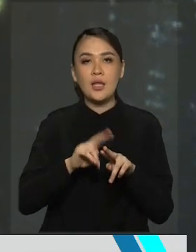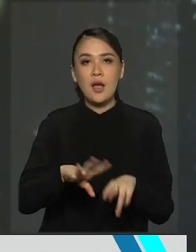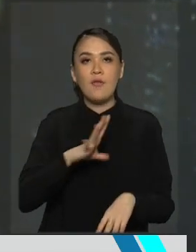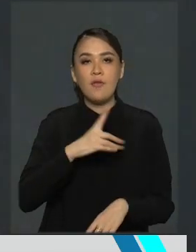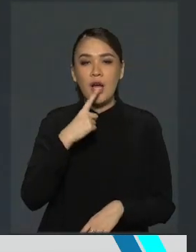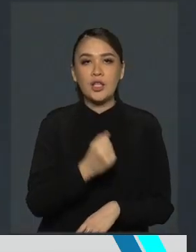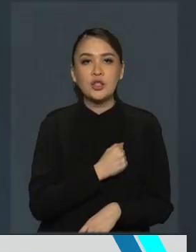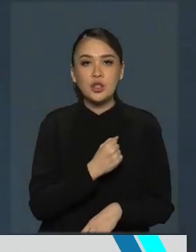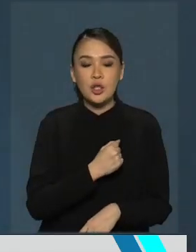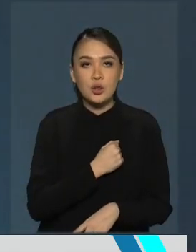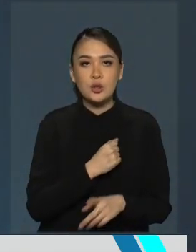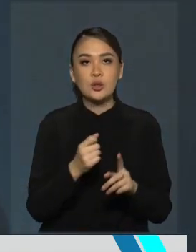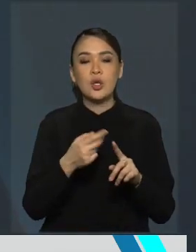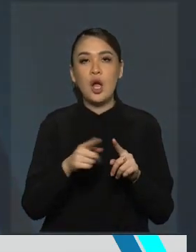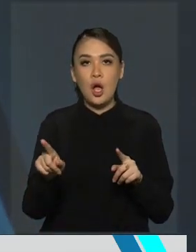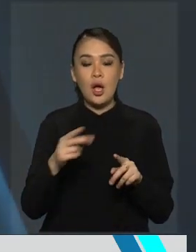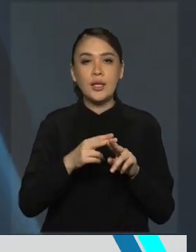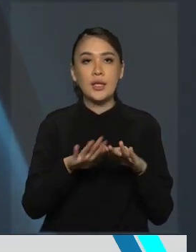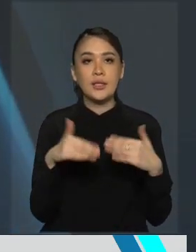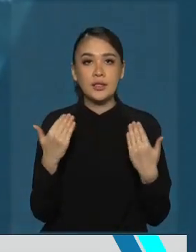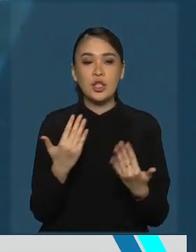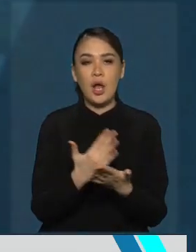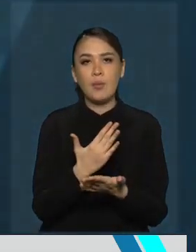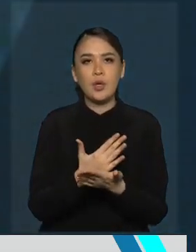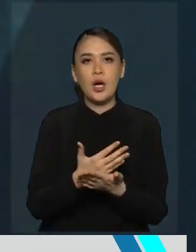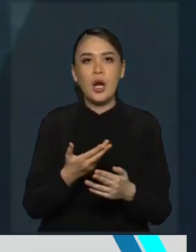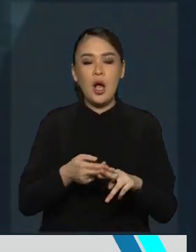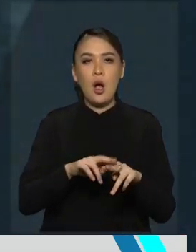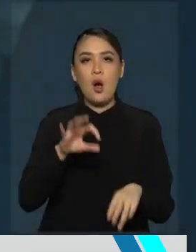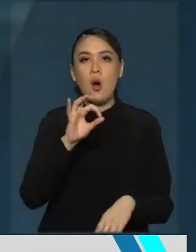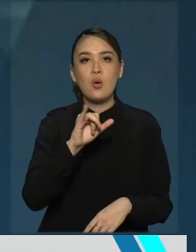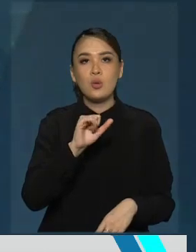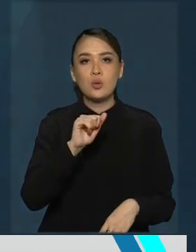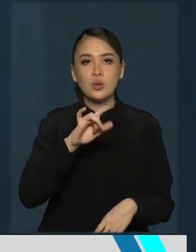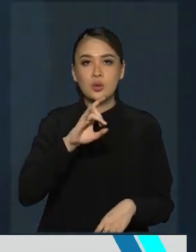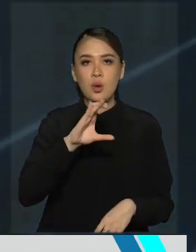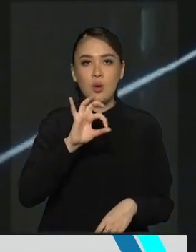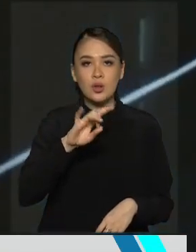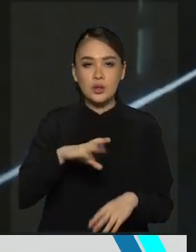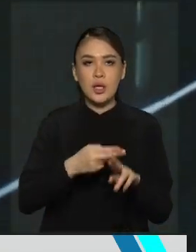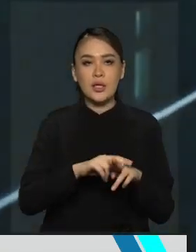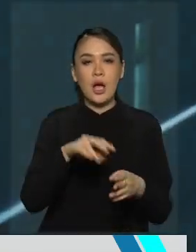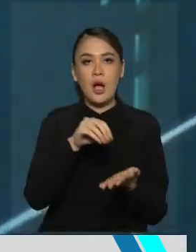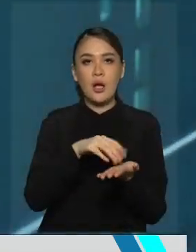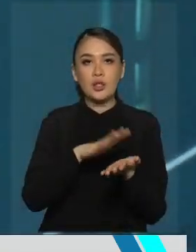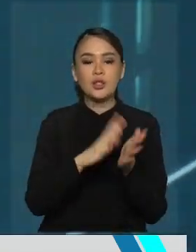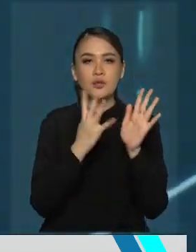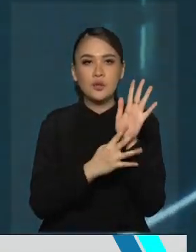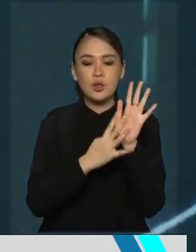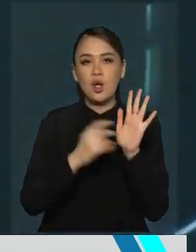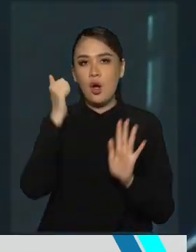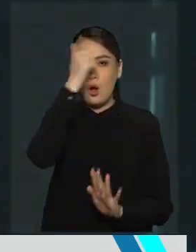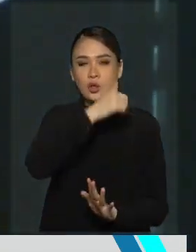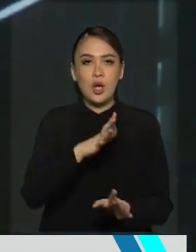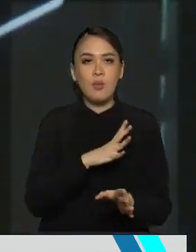военнослужащих в особый период. То есть сейчас это, грубо говоря, аутсорс. Эта мера была оправдана в 90-е годы, когда был